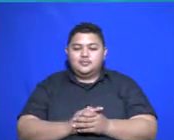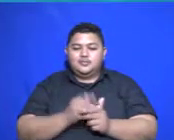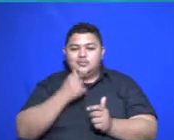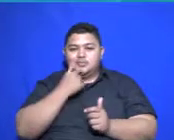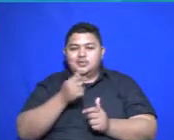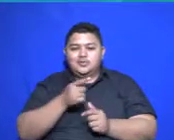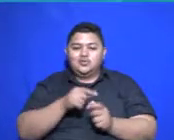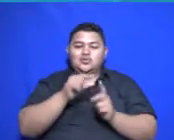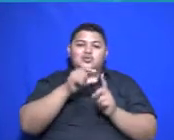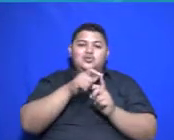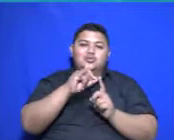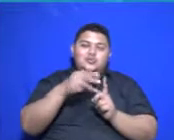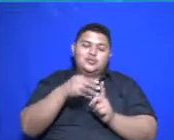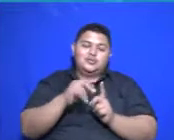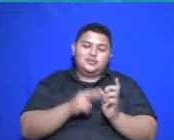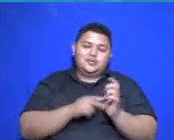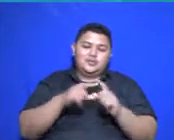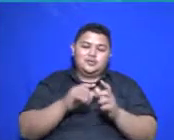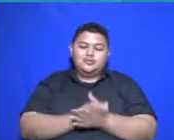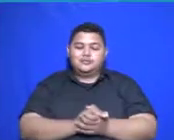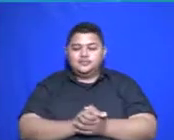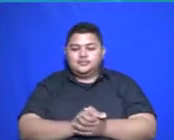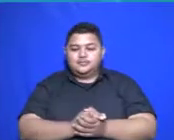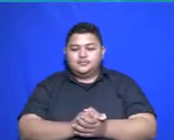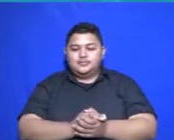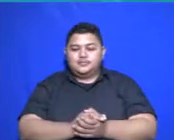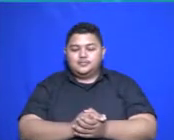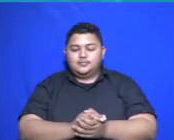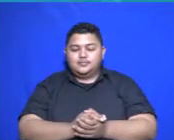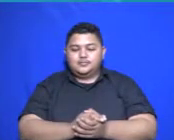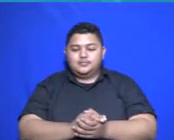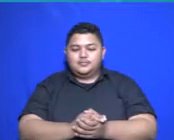Walaupun sudah sehat, sudah bagus. Dan ada